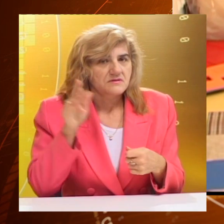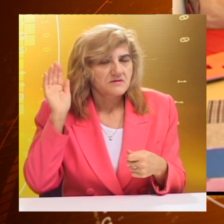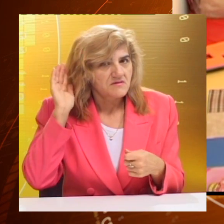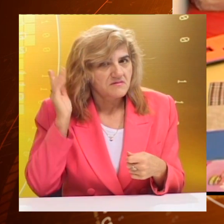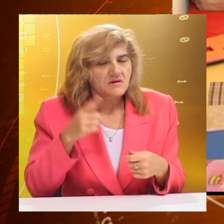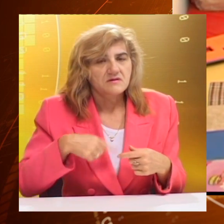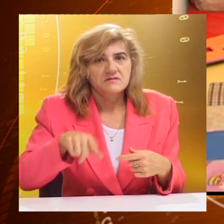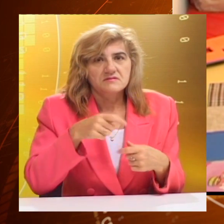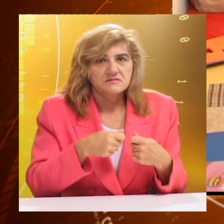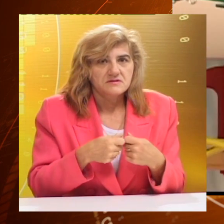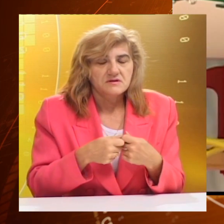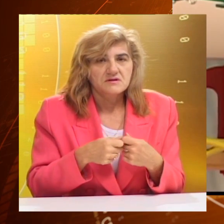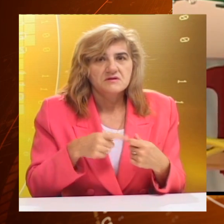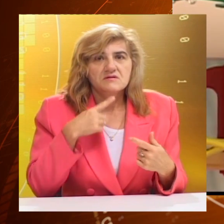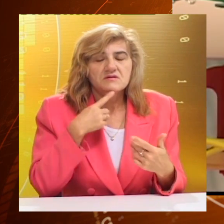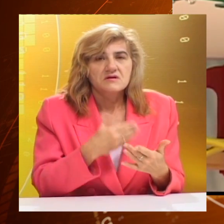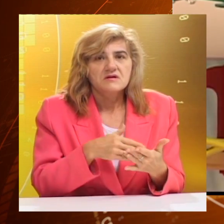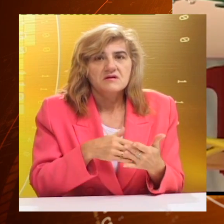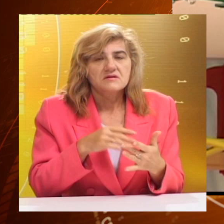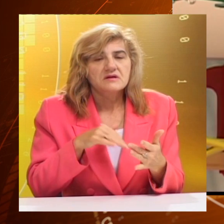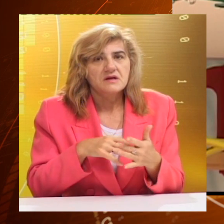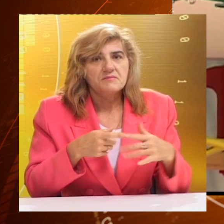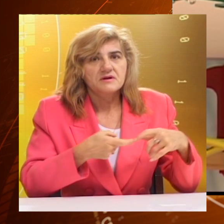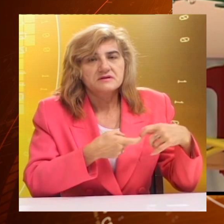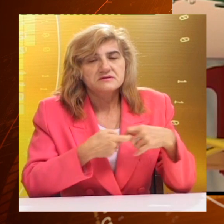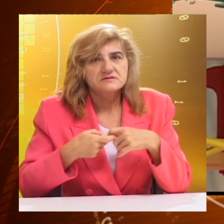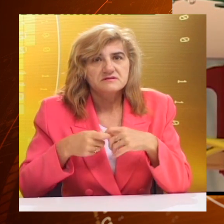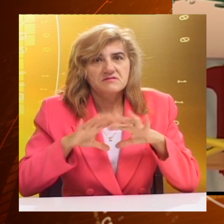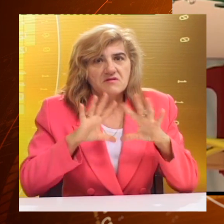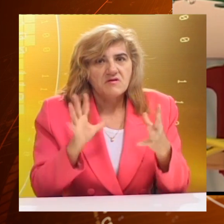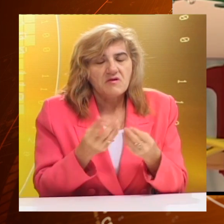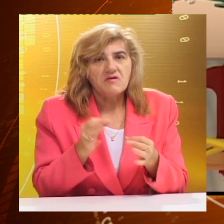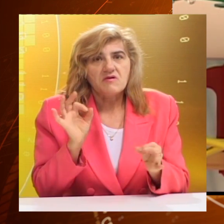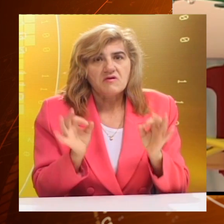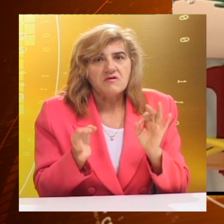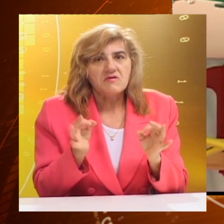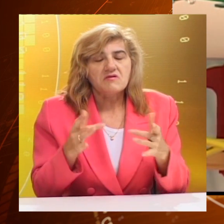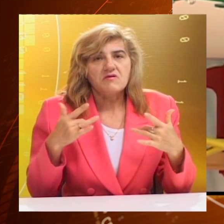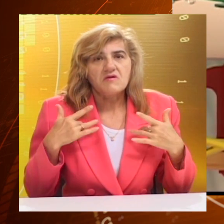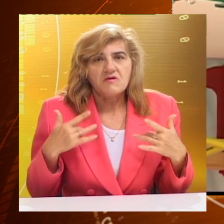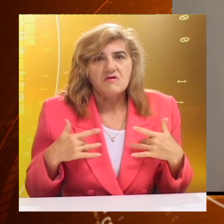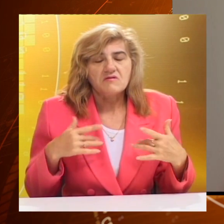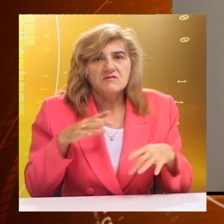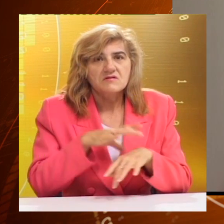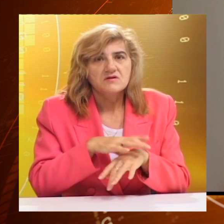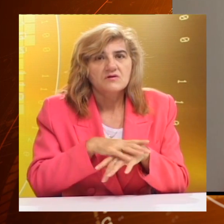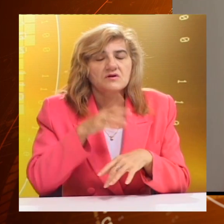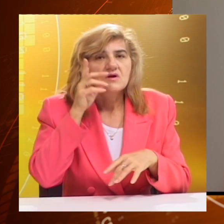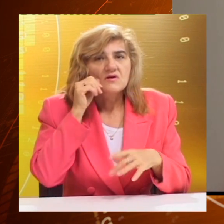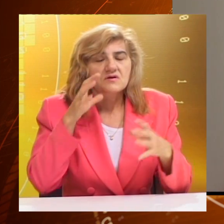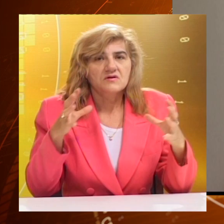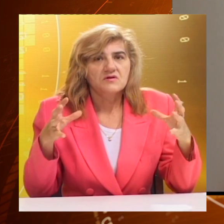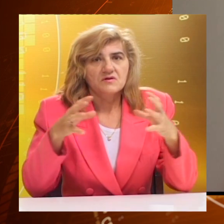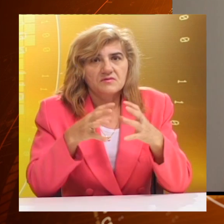autizmom je nevladino, dobrovoljno i neprofitabilno udruženje, čiji je cilj udruživanje osoba sa autizmom, stručnjaka i roditelja. Kroz